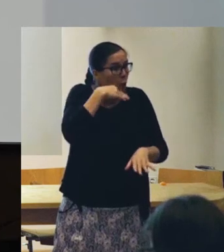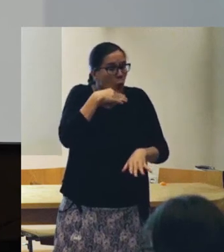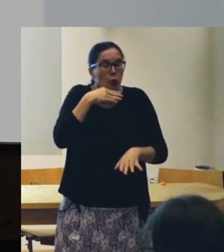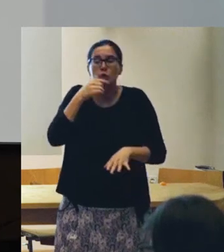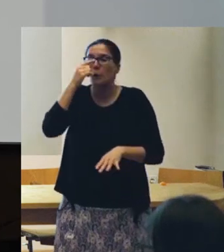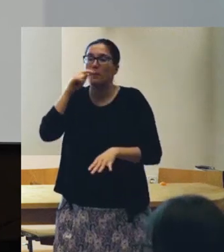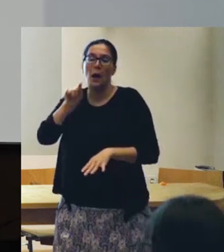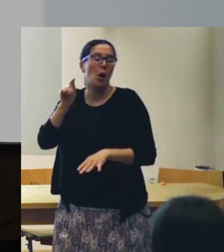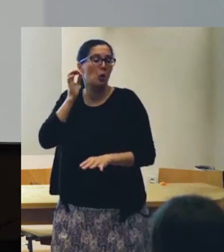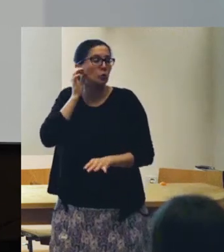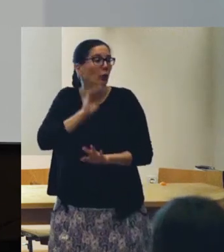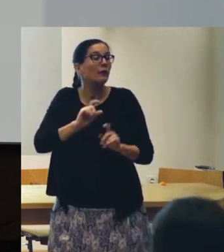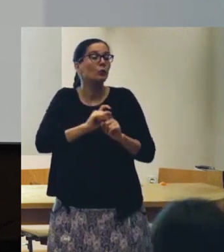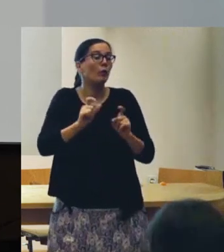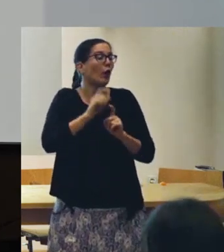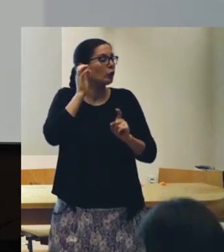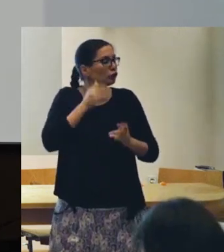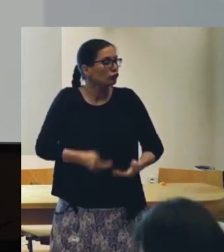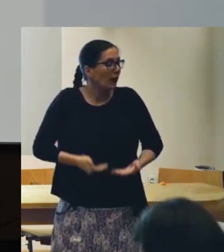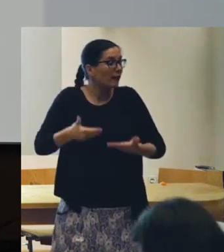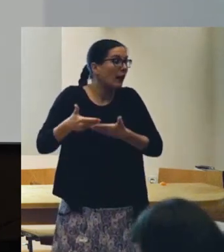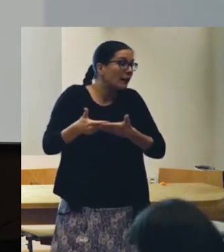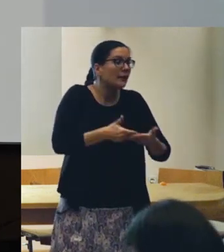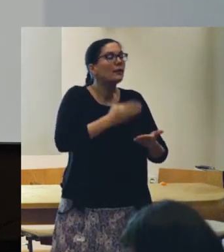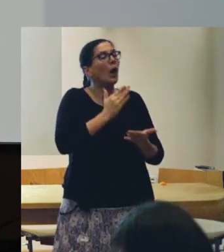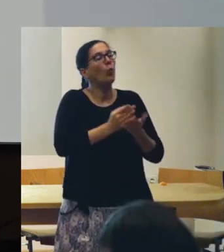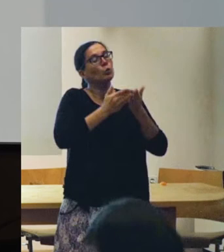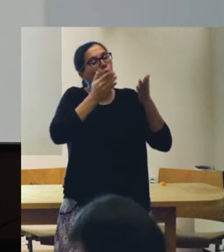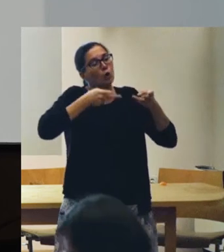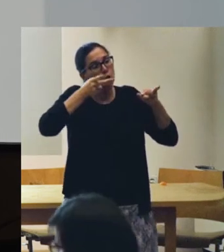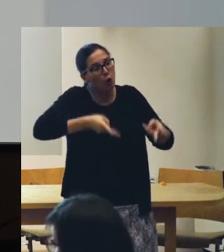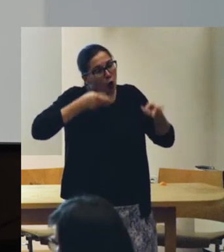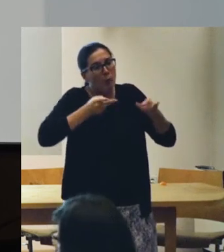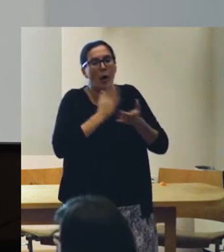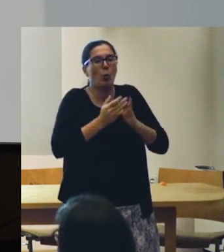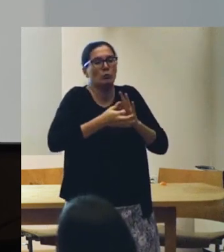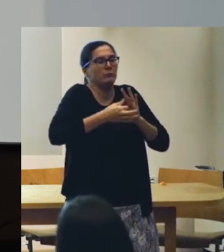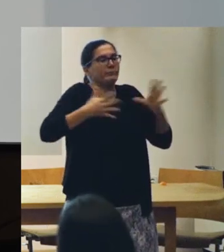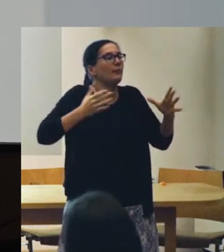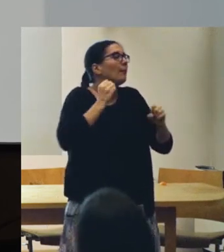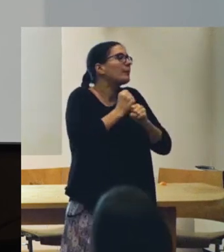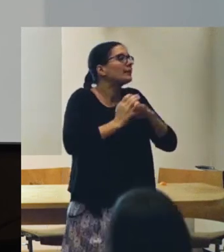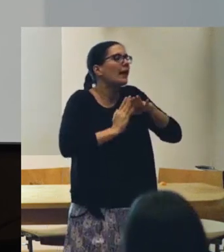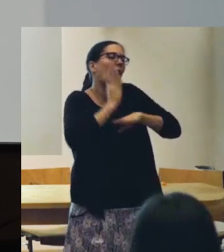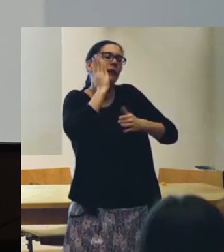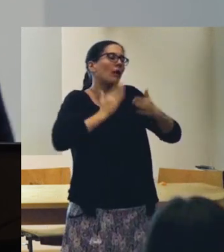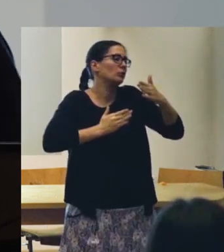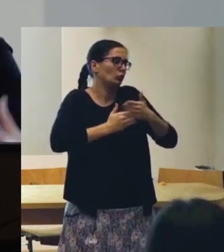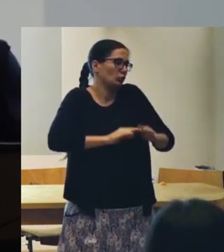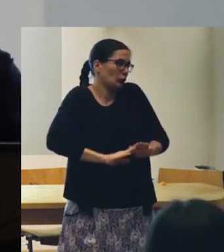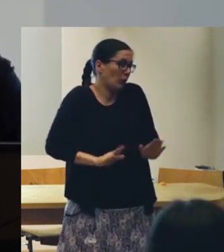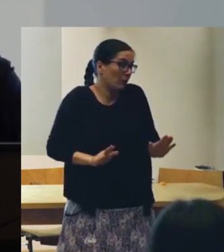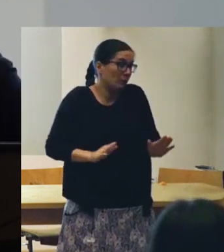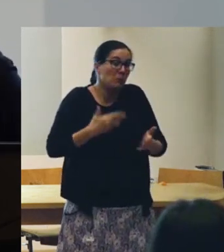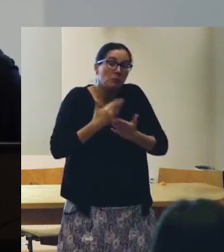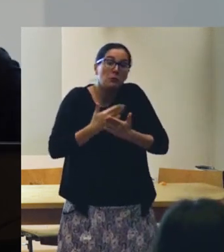když začínají pečovat o děti nebo mají děti, tak prostě vypadnou z té kariéry. A že ta